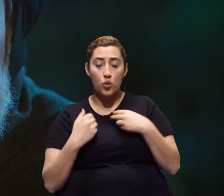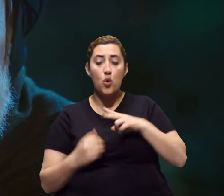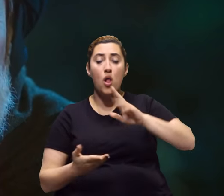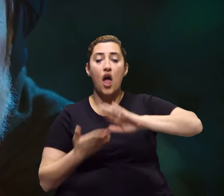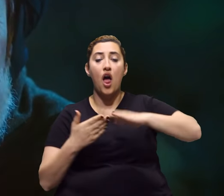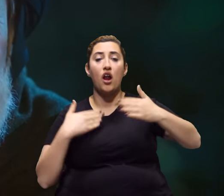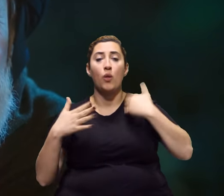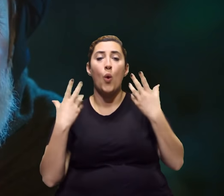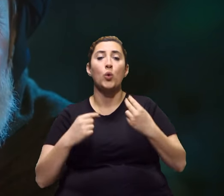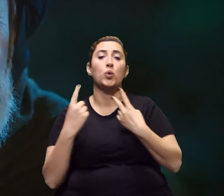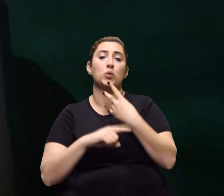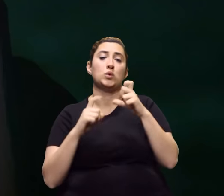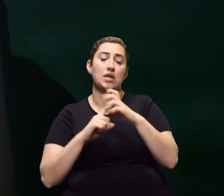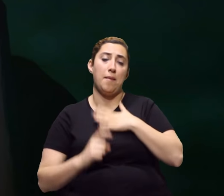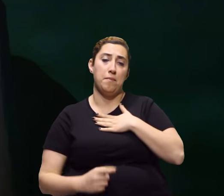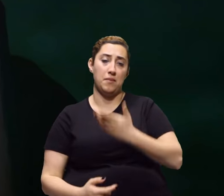yoldaş olduk Yunus Emre.